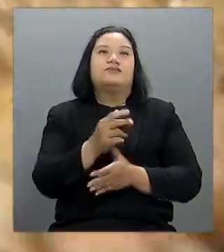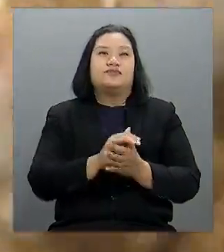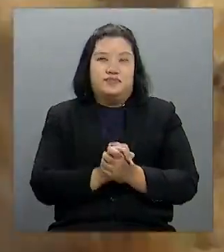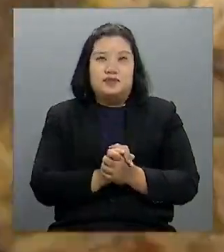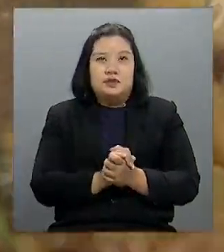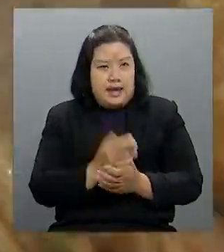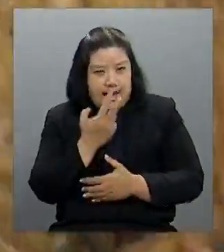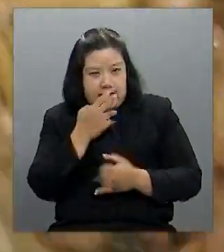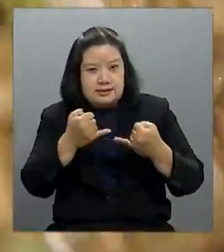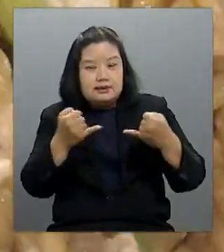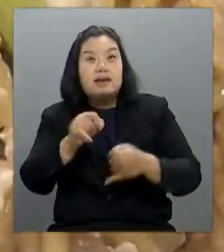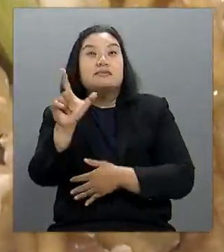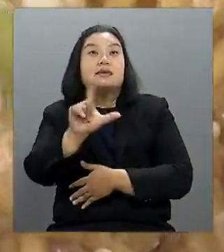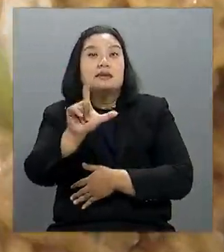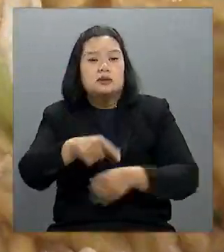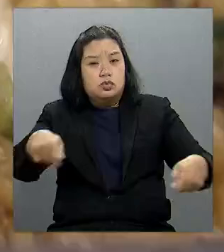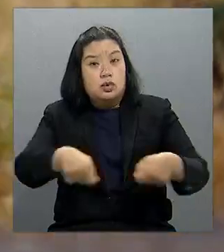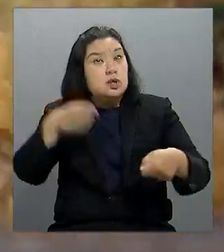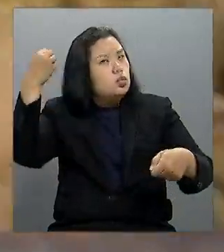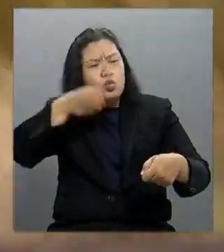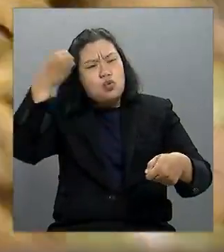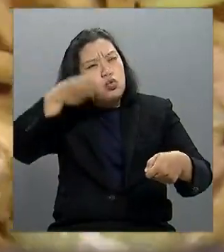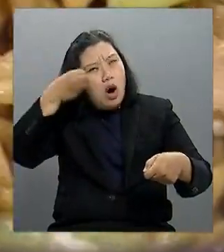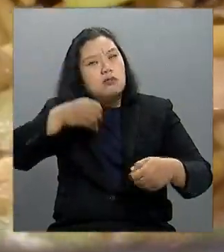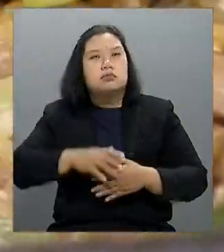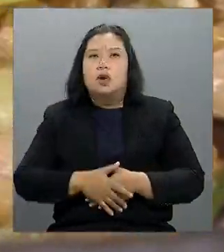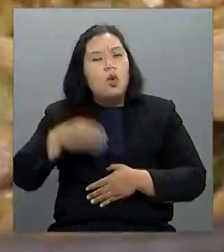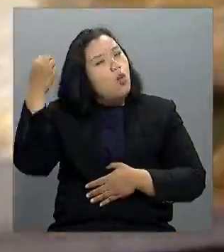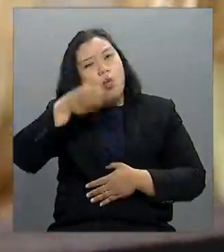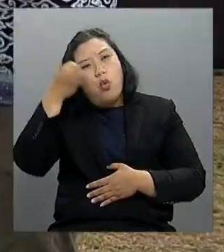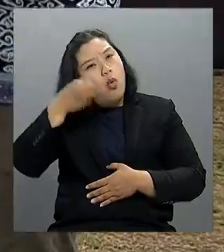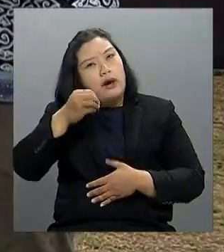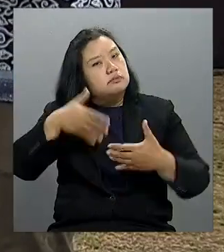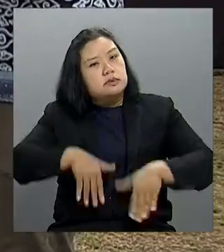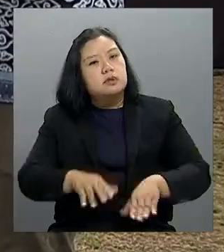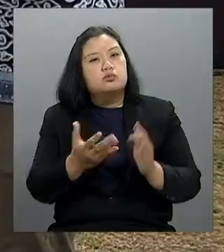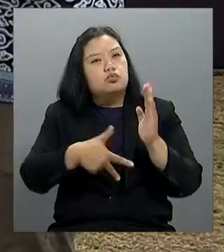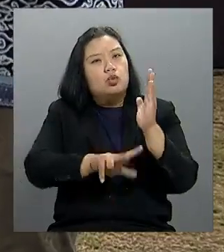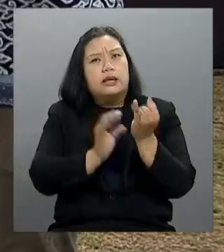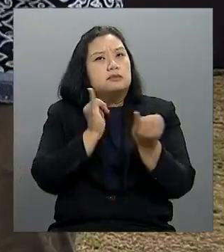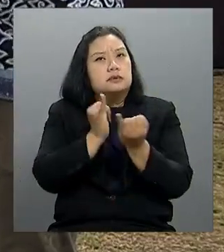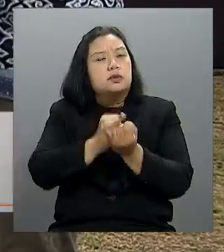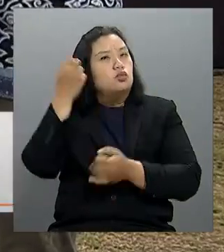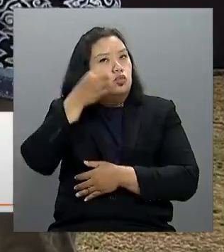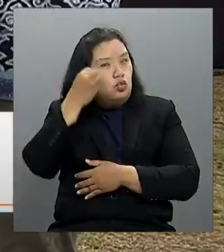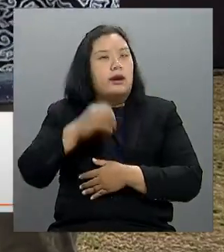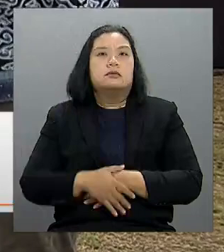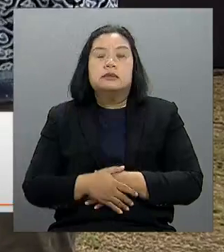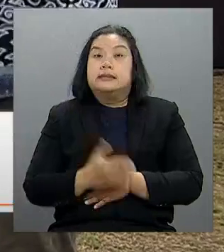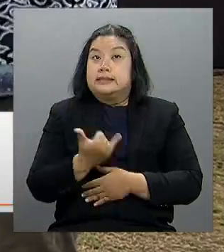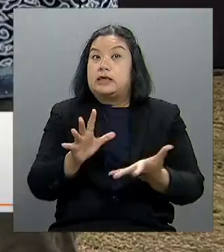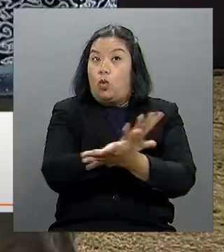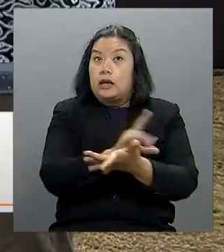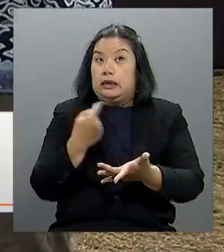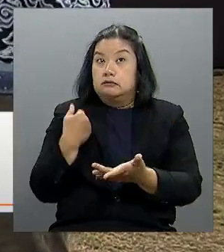ากินทุกวันไหมหรือต้องมีเทศกาล ทุกวันเลยค่ะ พิเศษอะไรหรือเปล่าครับ ทุกวันมีฮกเกี้ยนนี้นะคะเวลาเรามีประเพณีในเรื่องการไหว้เจ้าเรื่อง